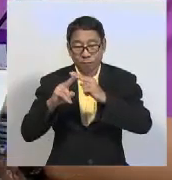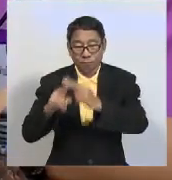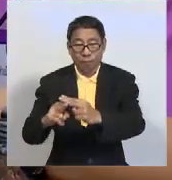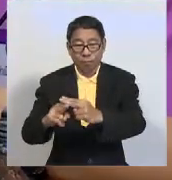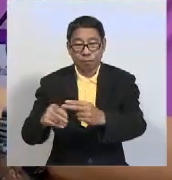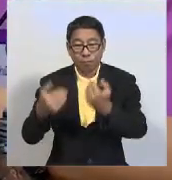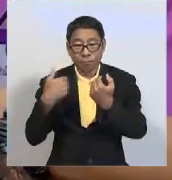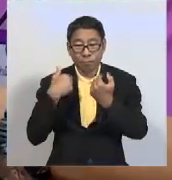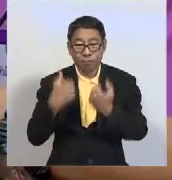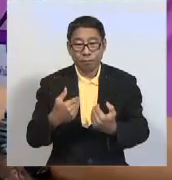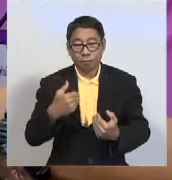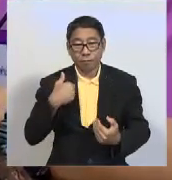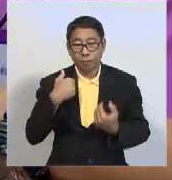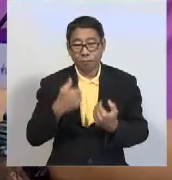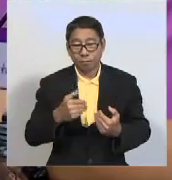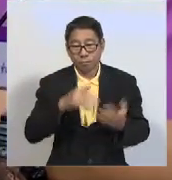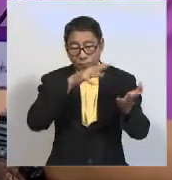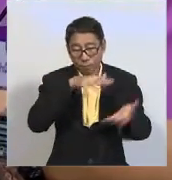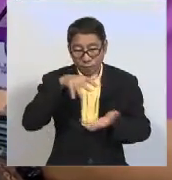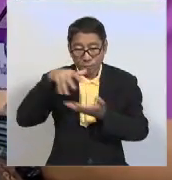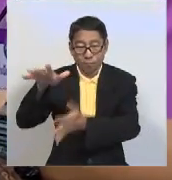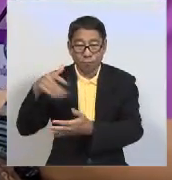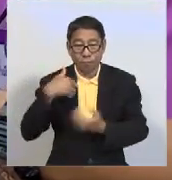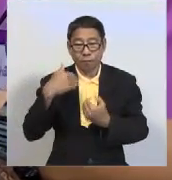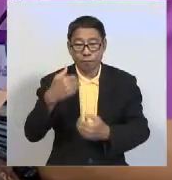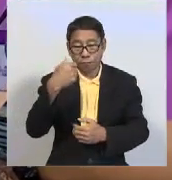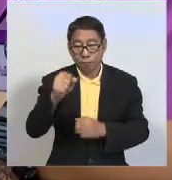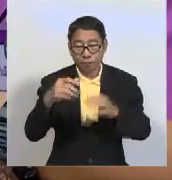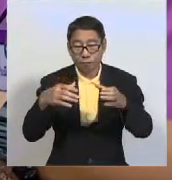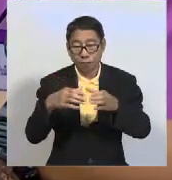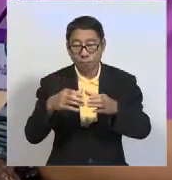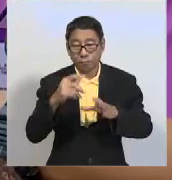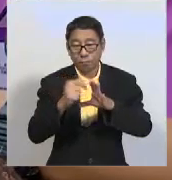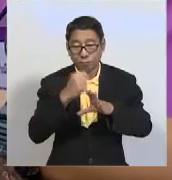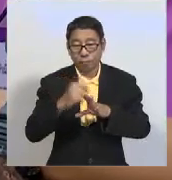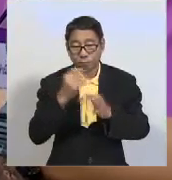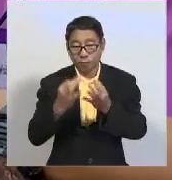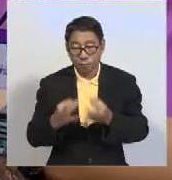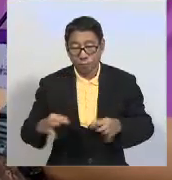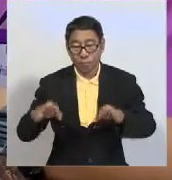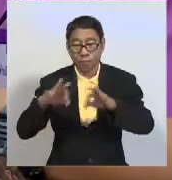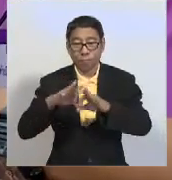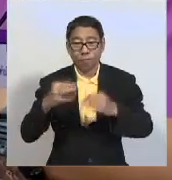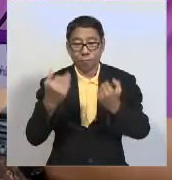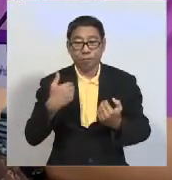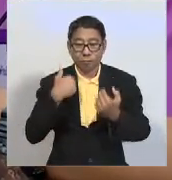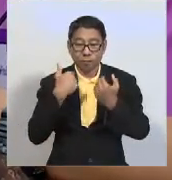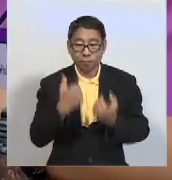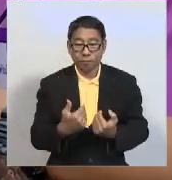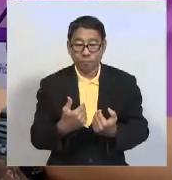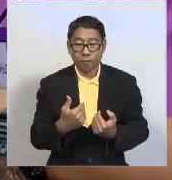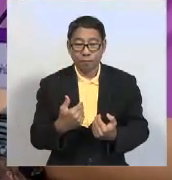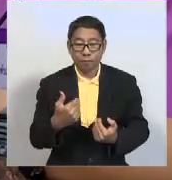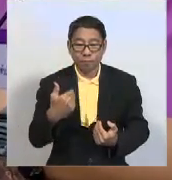ที่จะเร่งรัดการส่งออกบุกตลาดใน10กลุ่มตลาดใหญ่ซึ่งในจำนวนนั้นก็จ